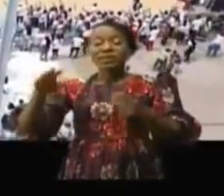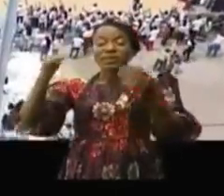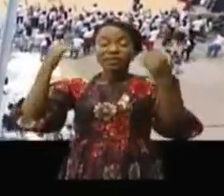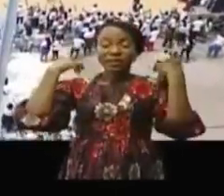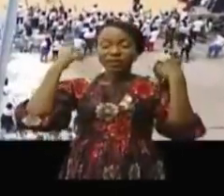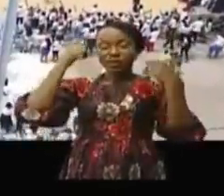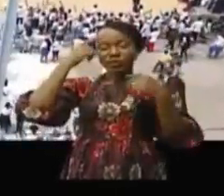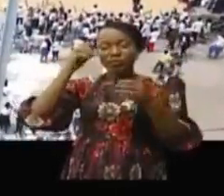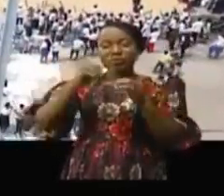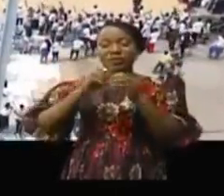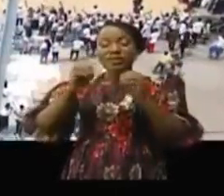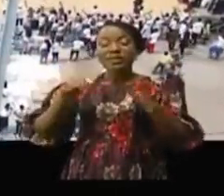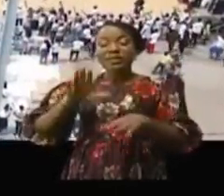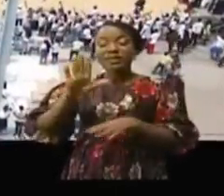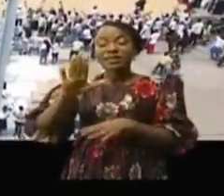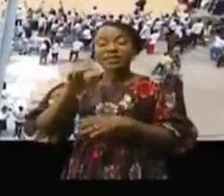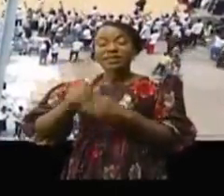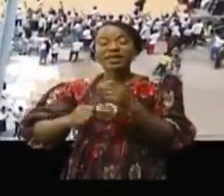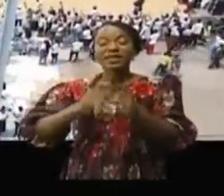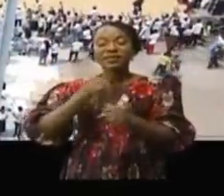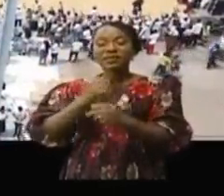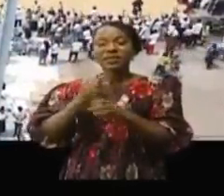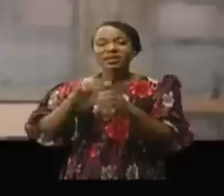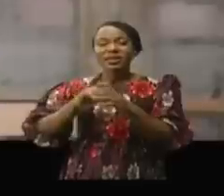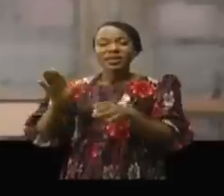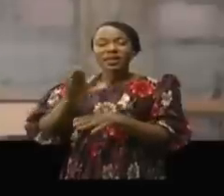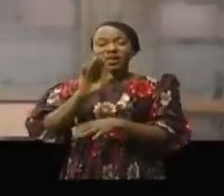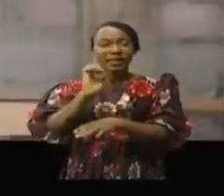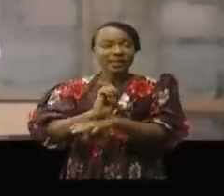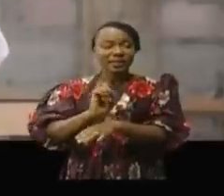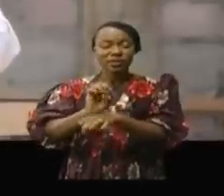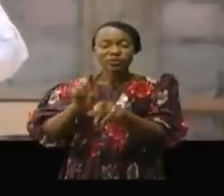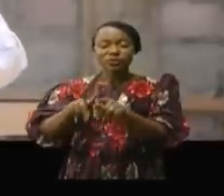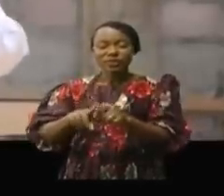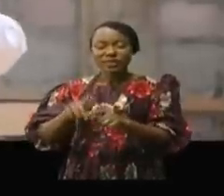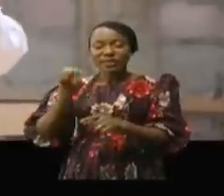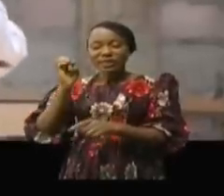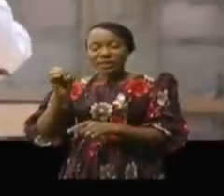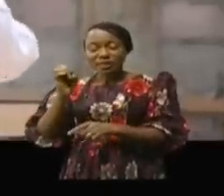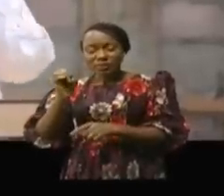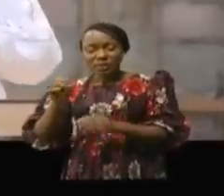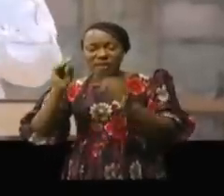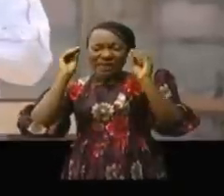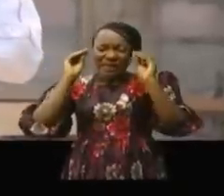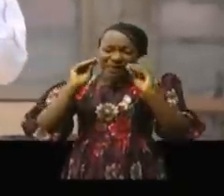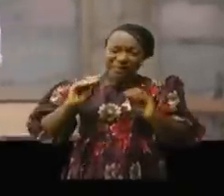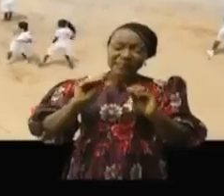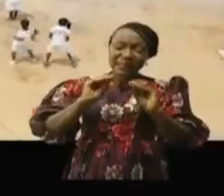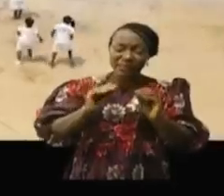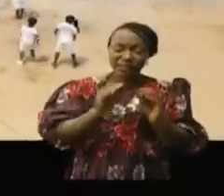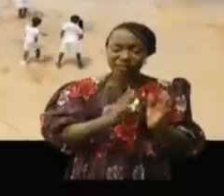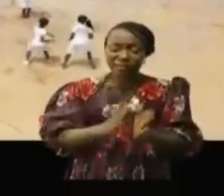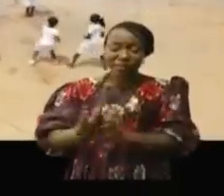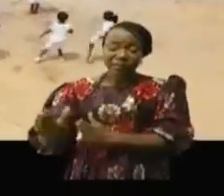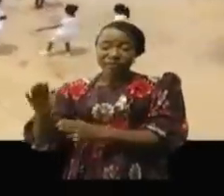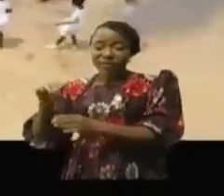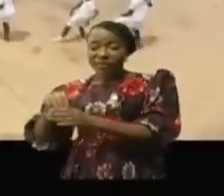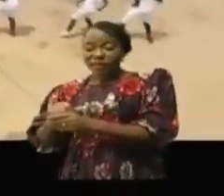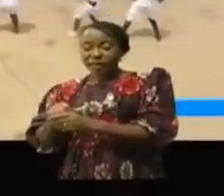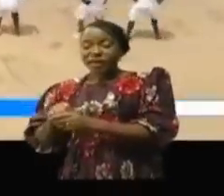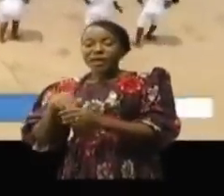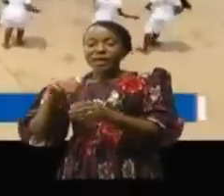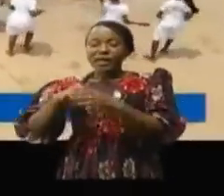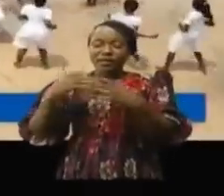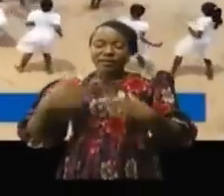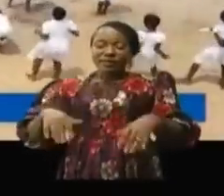anniversaire de leur église. Les défilés de toutes les provinces évangéliques, les enseignements des doctrines sont également prévus sur les calendriers des festivités